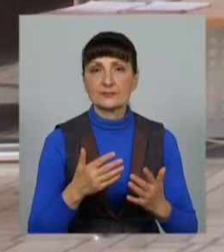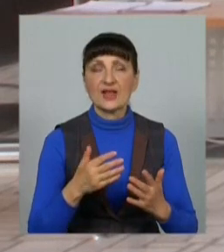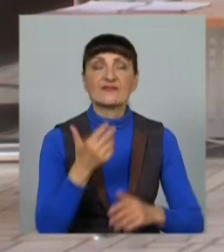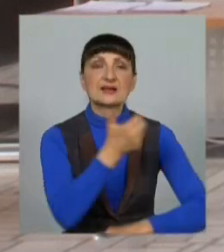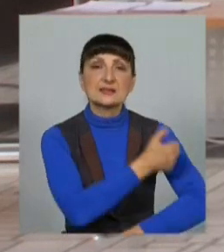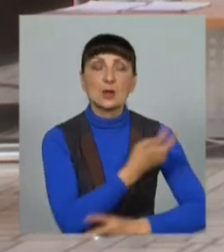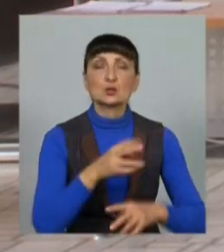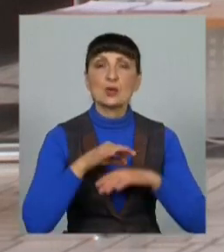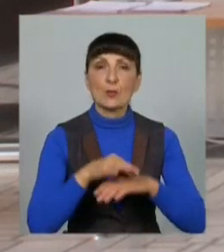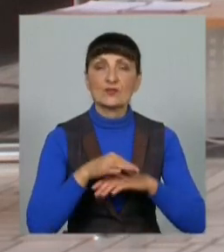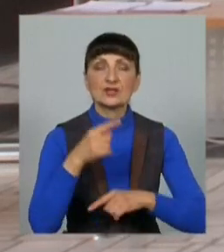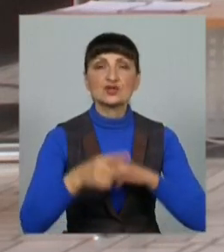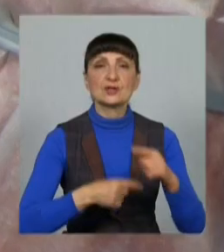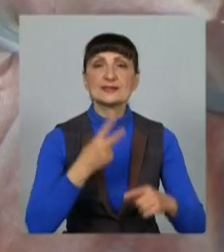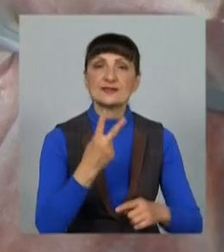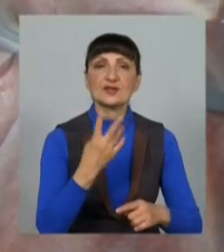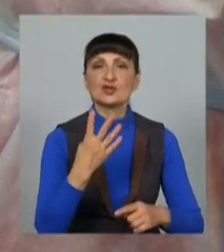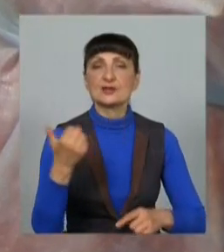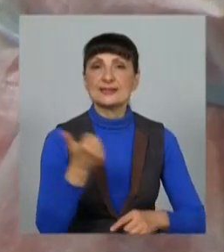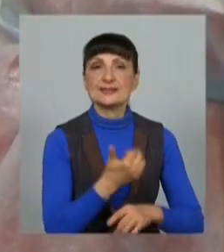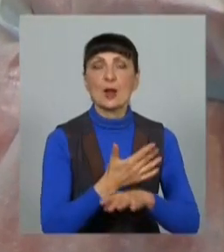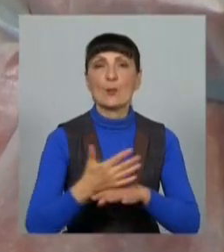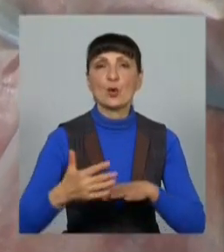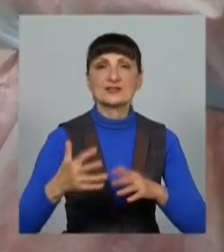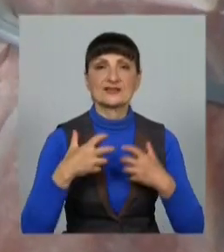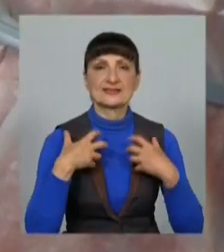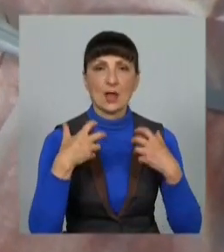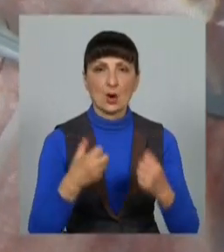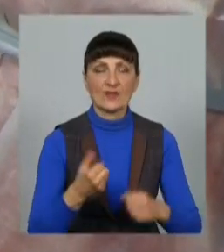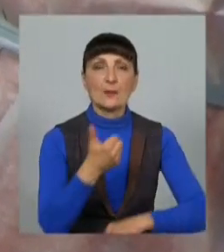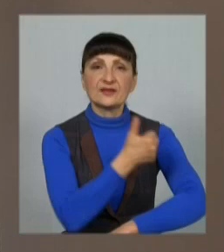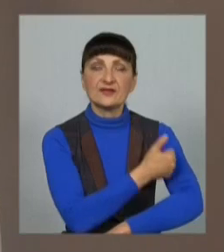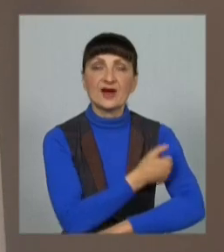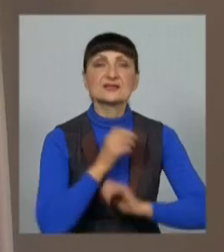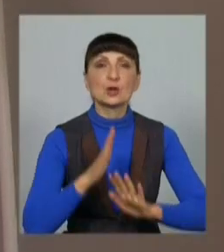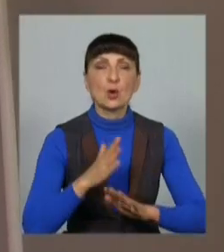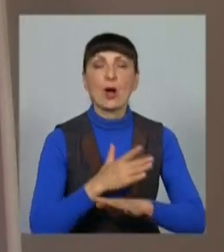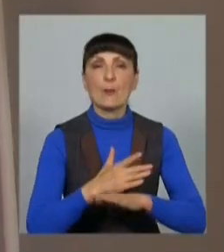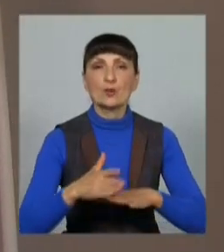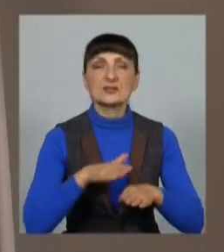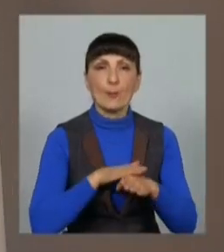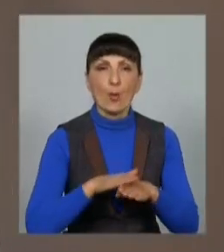Вакцинацию нужно проводить через 2-4 недели после ремиссии. То есть прививаться стоит только после